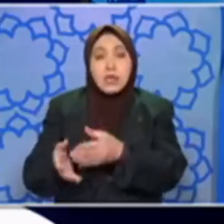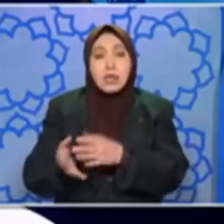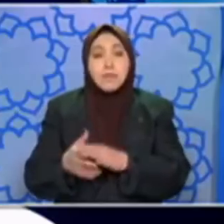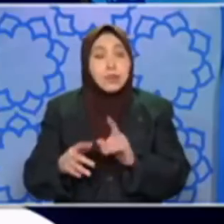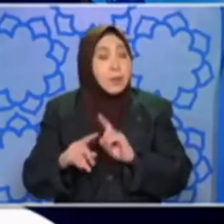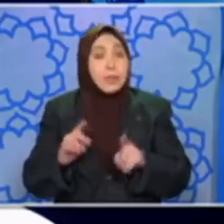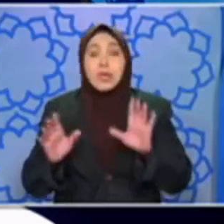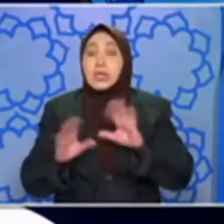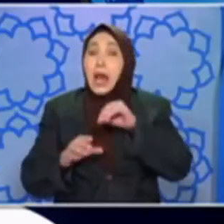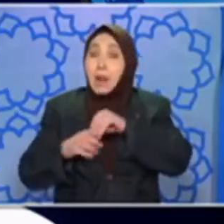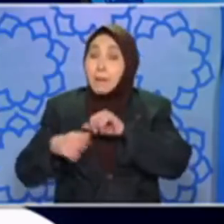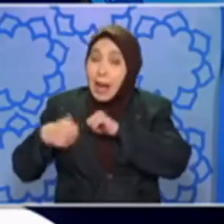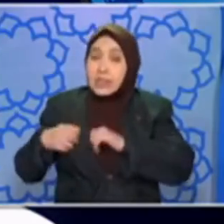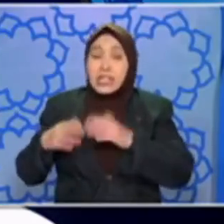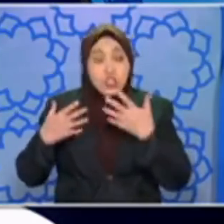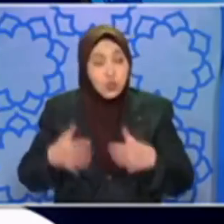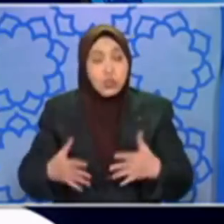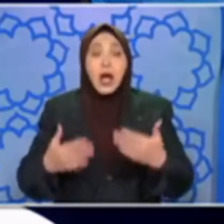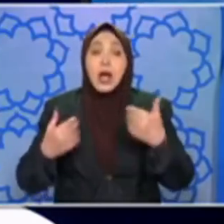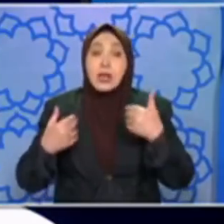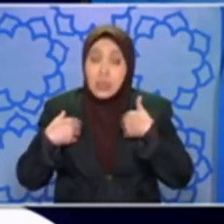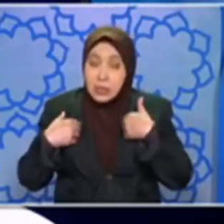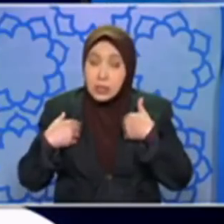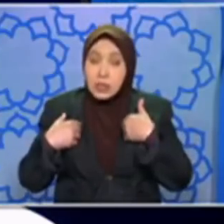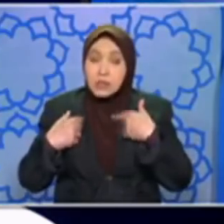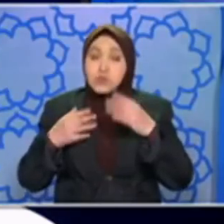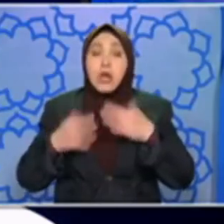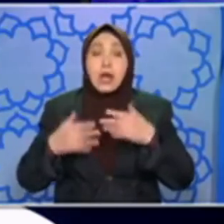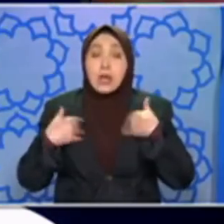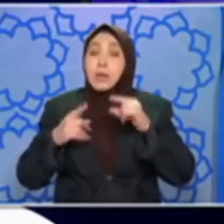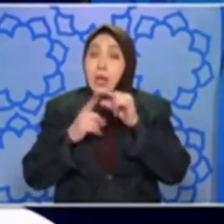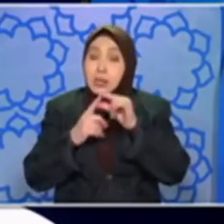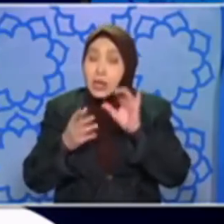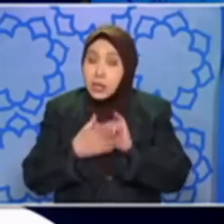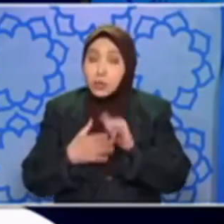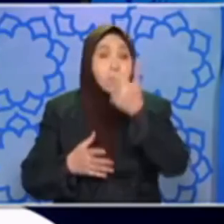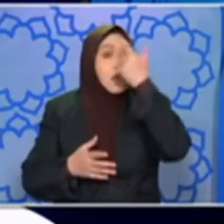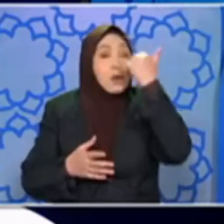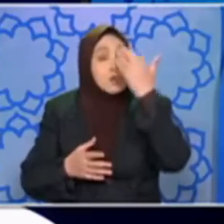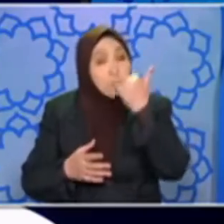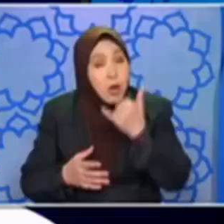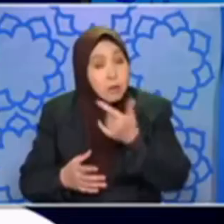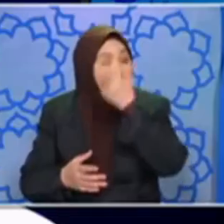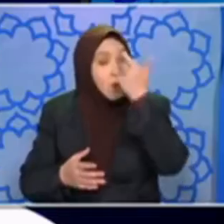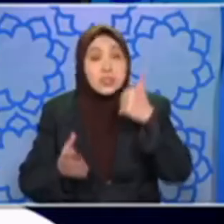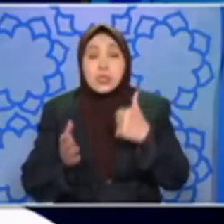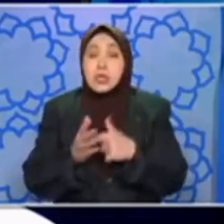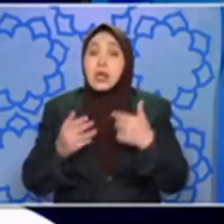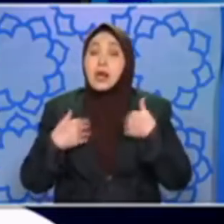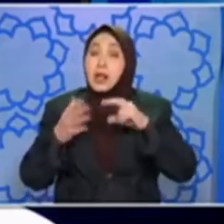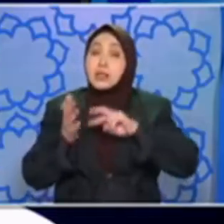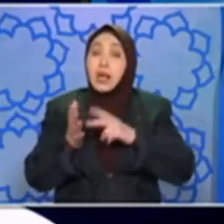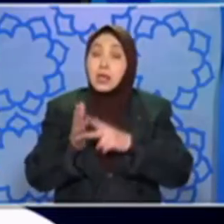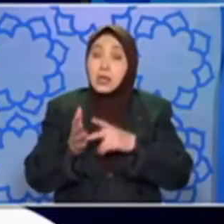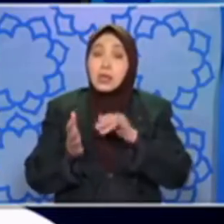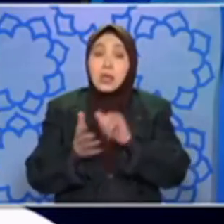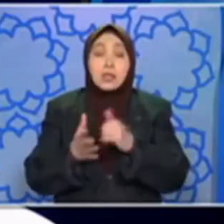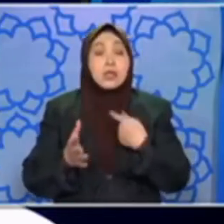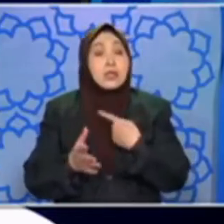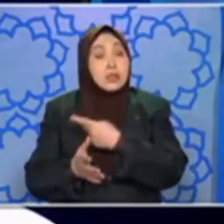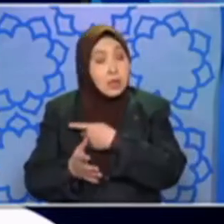tetapi dalam hati itu sudah pun ada perkataan itu. Kerana apa? Kerana ini adalah tanda bahawa